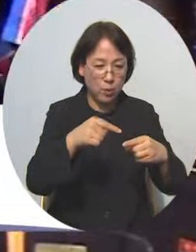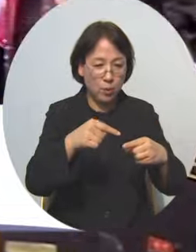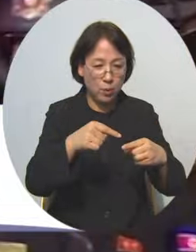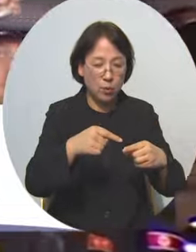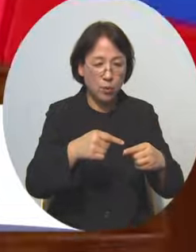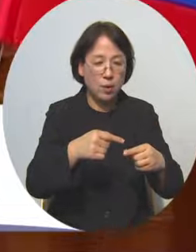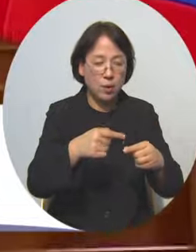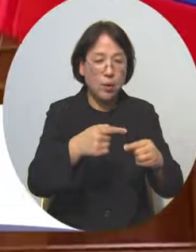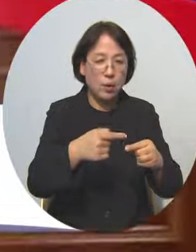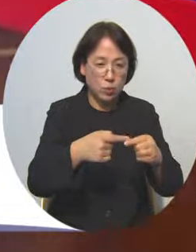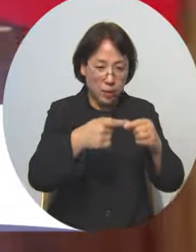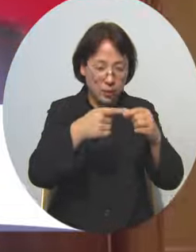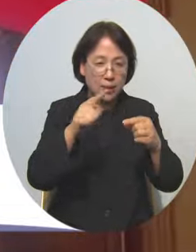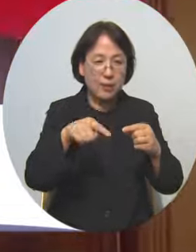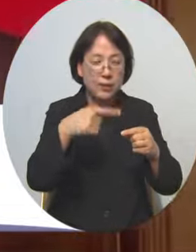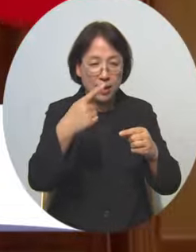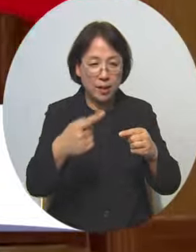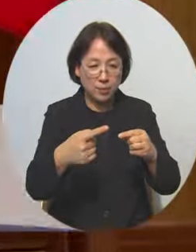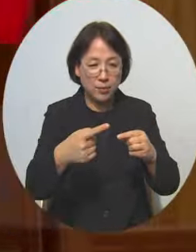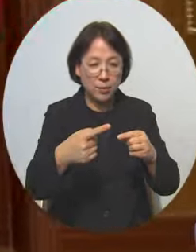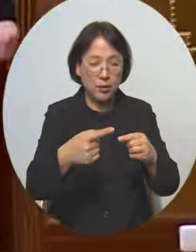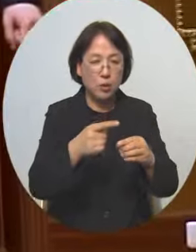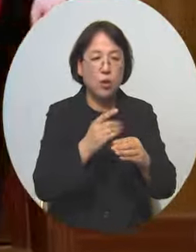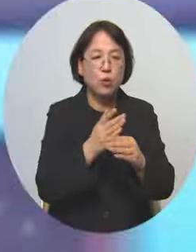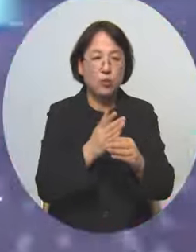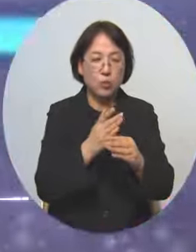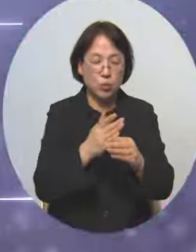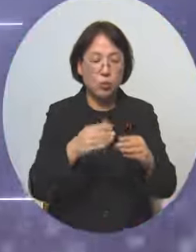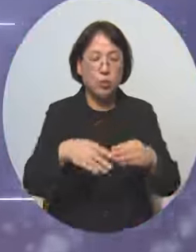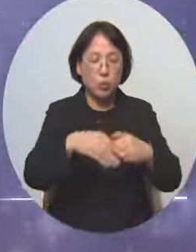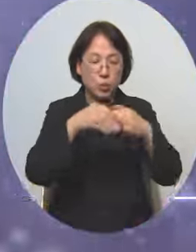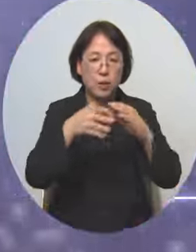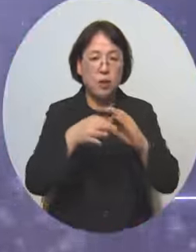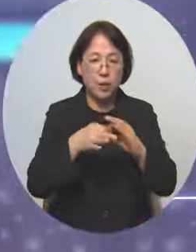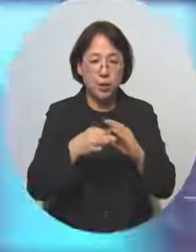바로 밑단계로 준동맹 수준의 관계입니다.